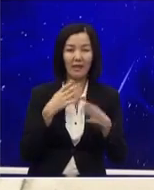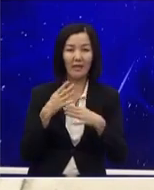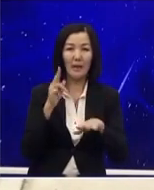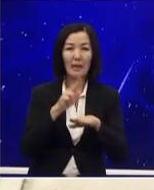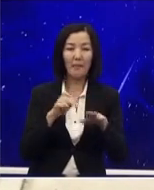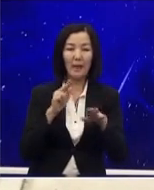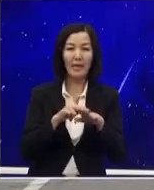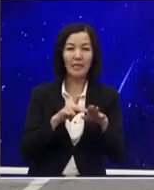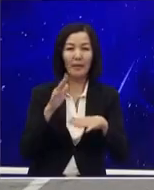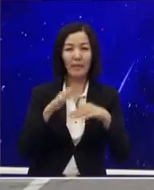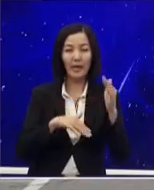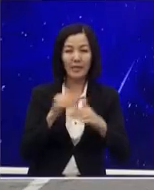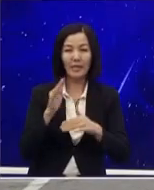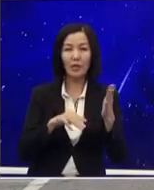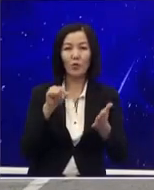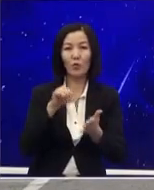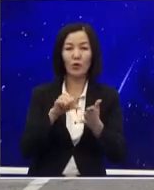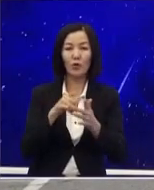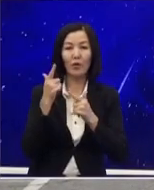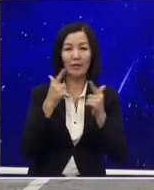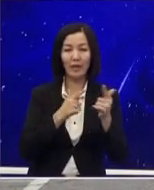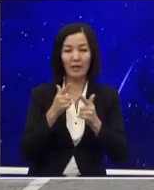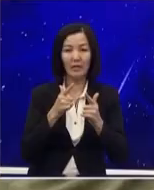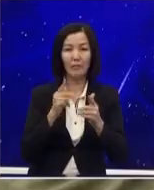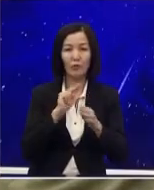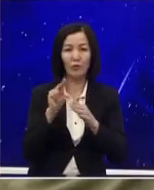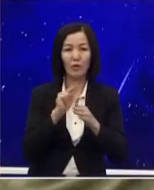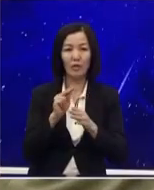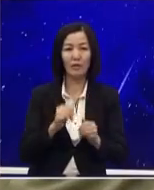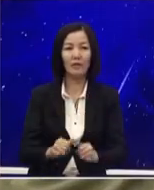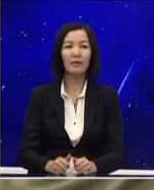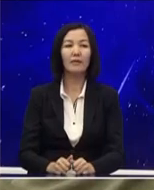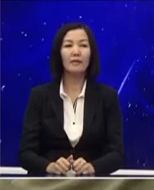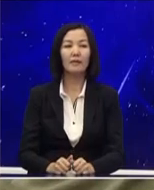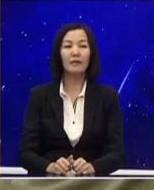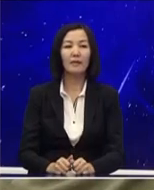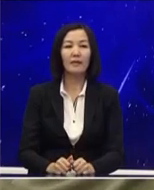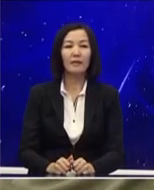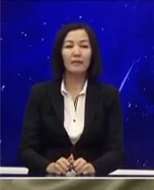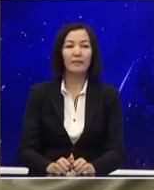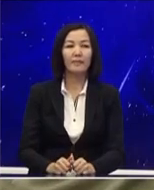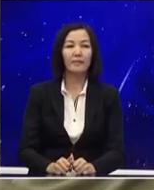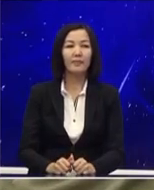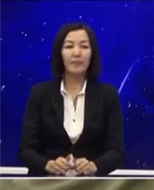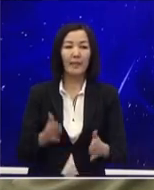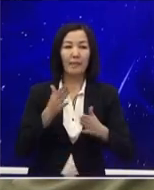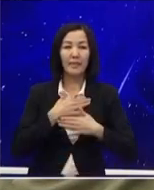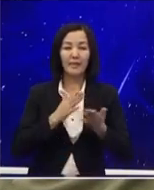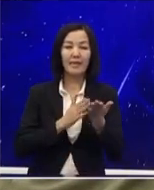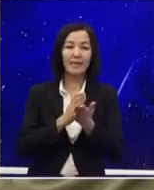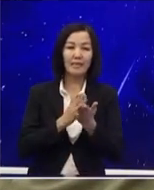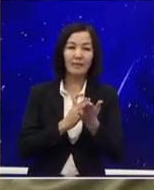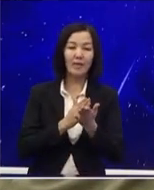органдарының қызметінде практикалық тұрғыда қолдануға даярлау. Наша служба основном проводит профилактику. Біздің қызмет